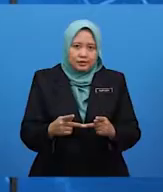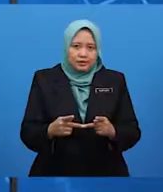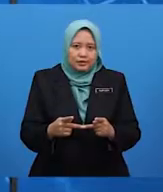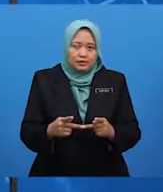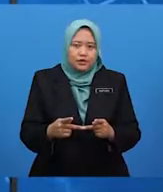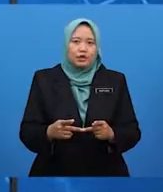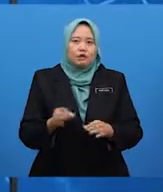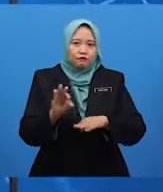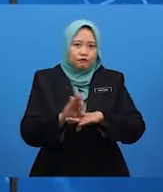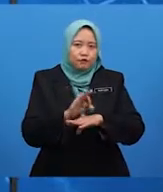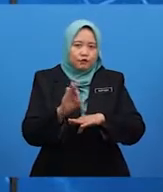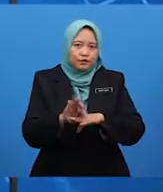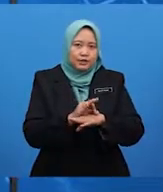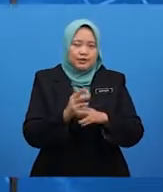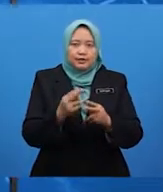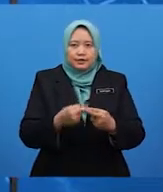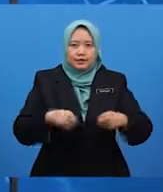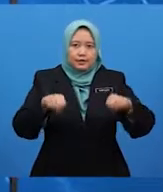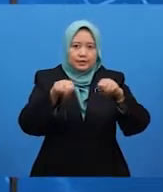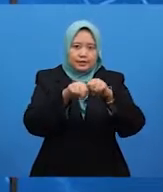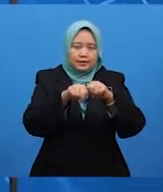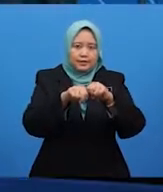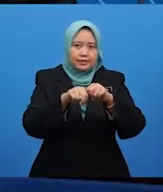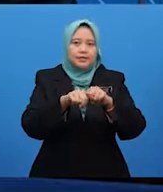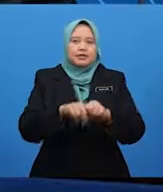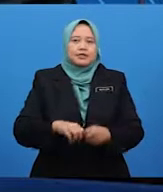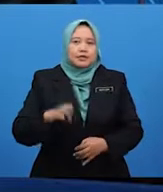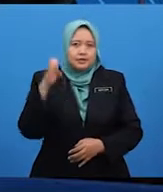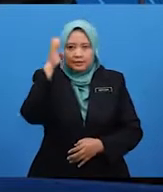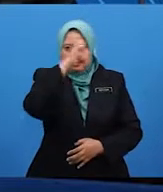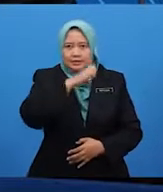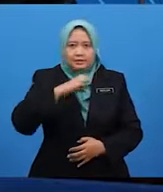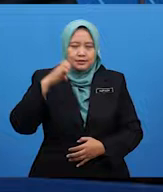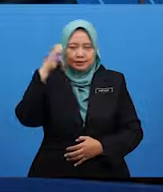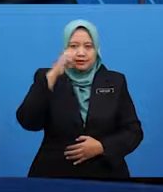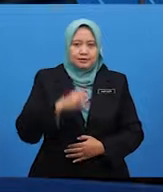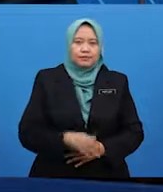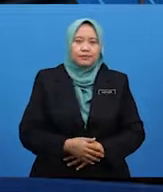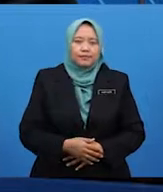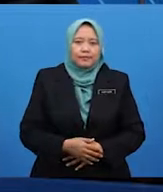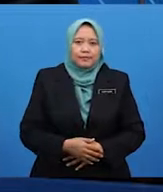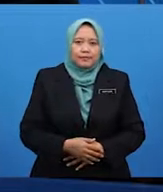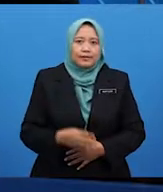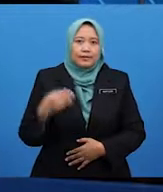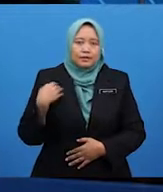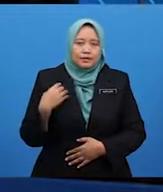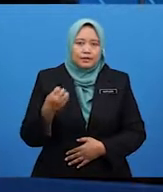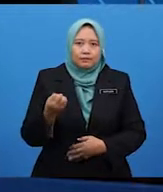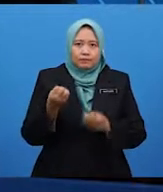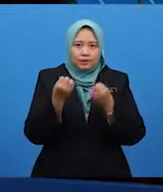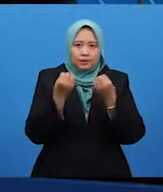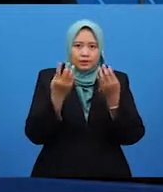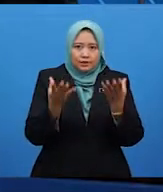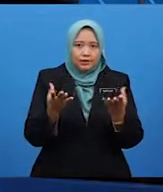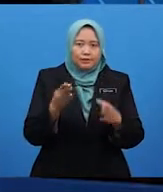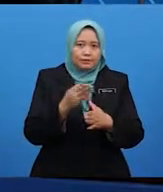unsur dan prinsip rekaan. Pecahan di bawah bidang perekaan ini ada beberapa. Yang